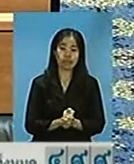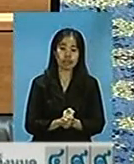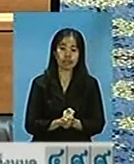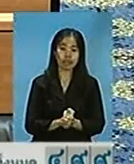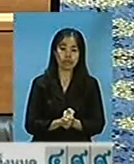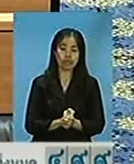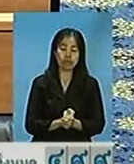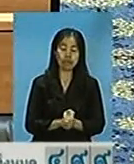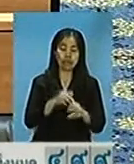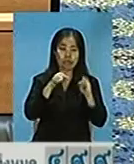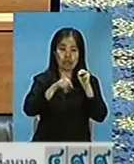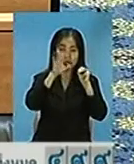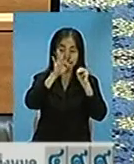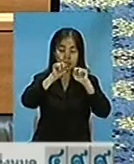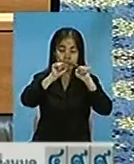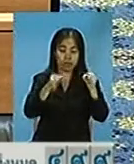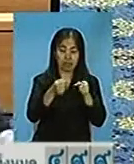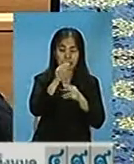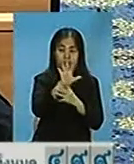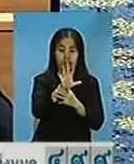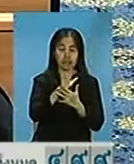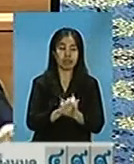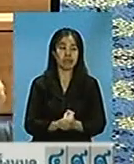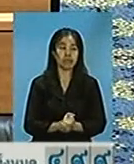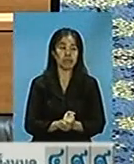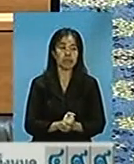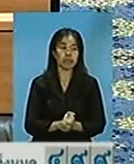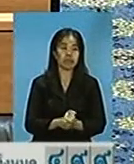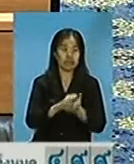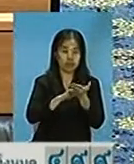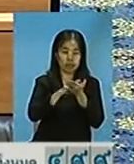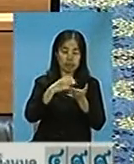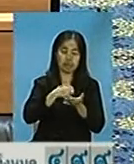วงเล็บ5ทับโทษท่านประธานไม่อยากใส่แว่นตา